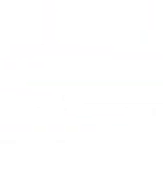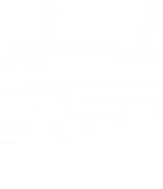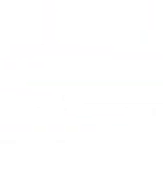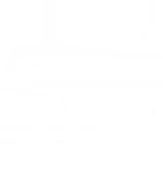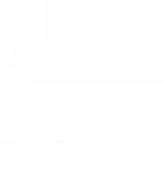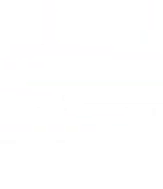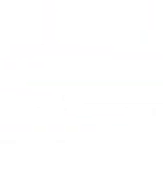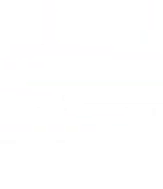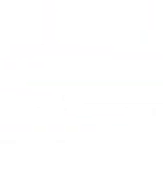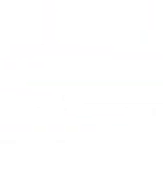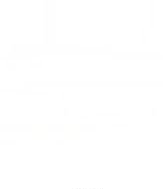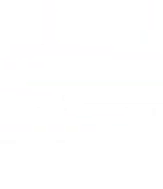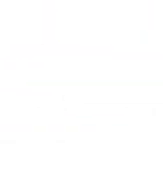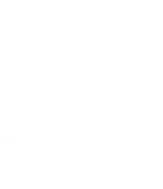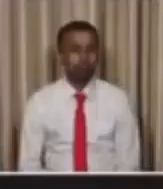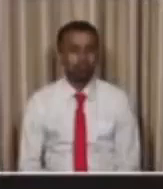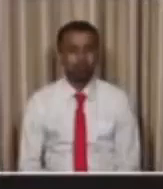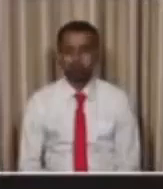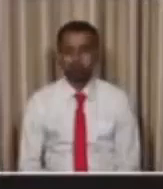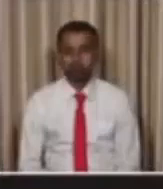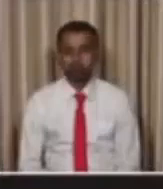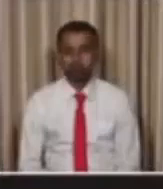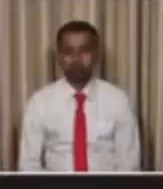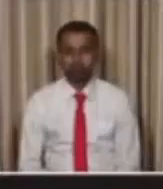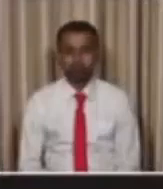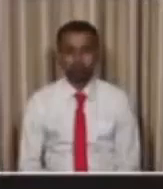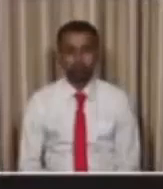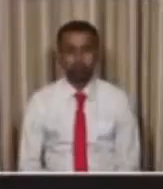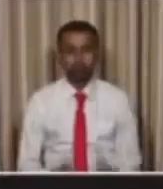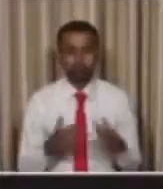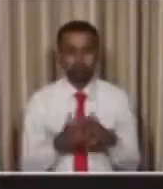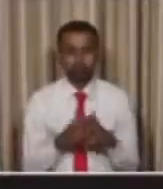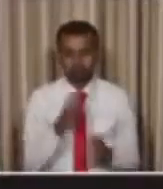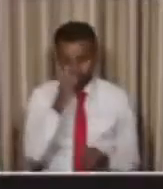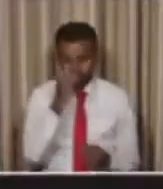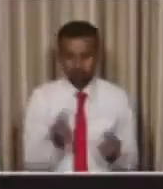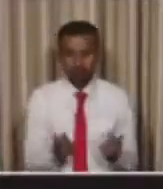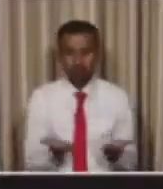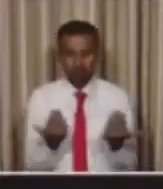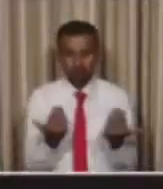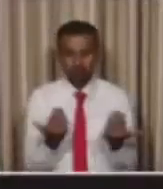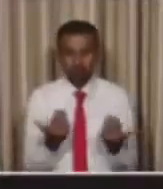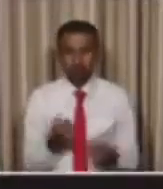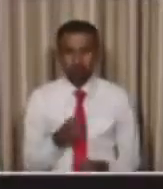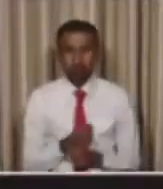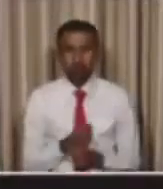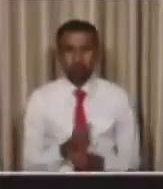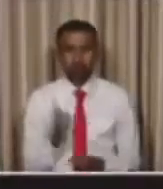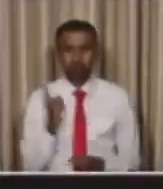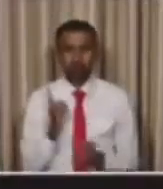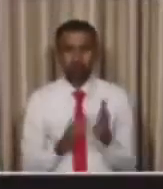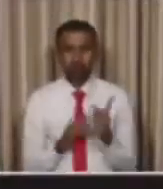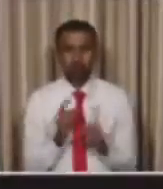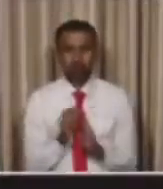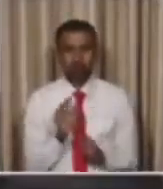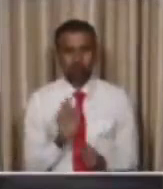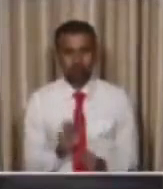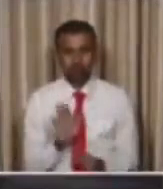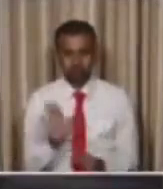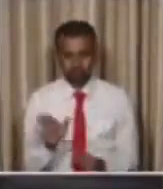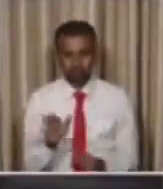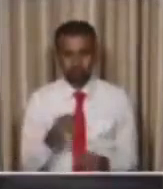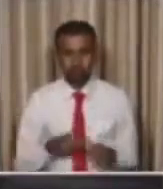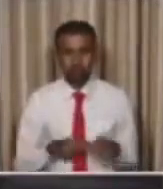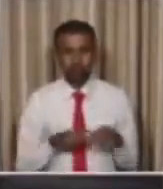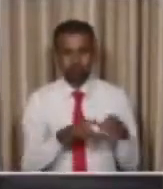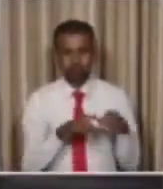lead the web news. ඉරක්කොඩි මන්තුමා කියන්නේ ඉක්මනට. නායකතුමනි රාජ්‍ය ආරක්ෂක ඇමතුමාත් මෙතන ඉන්න හින්දා මම මේ